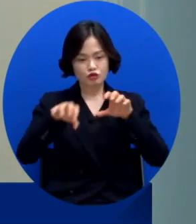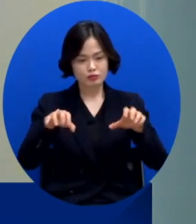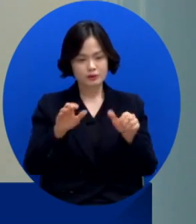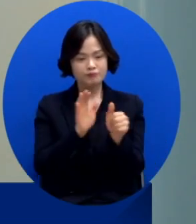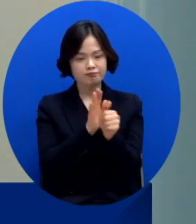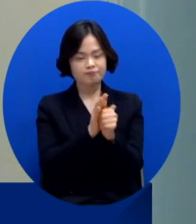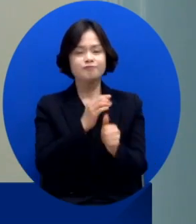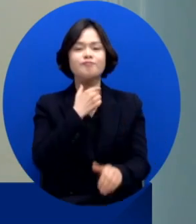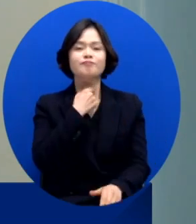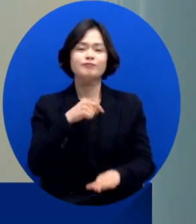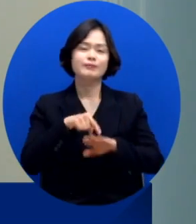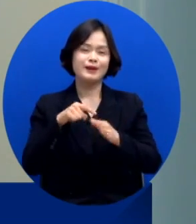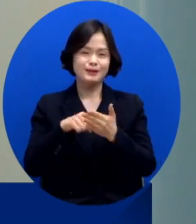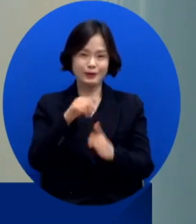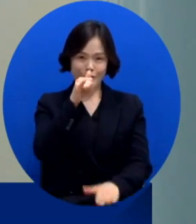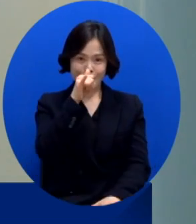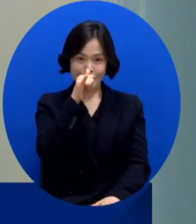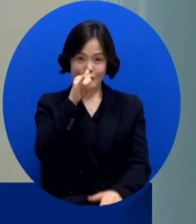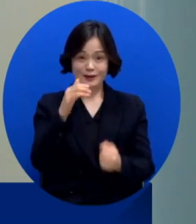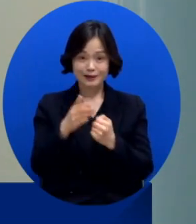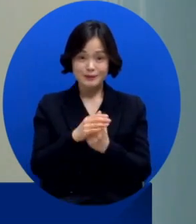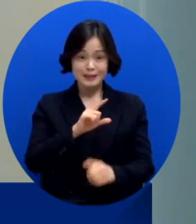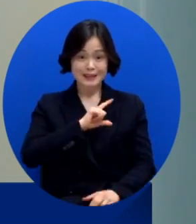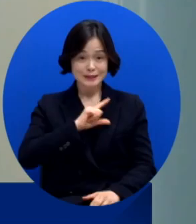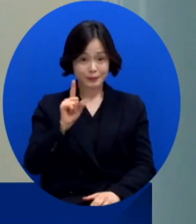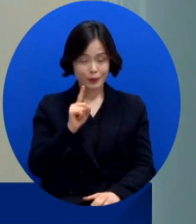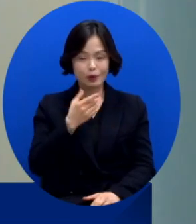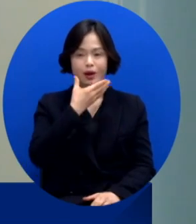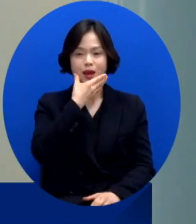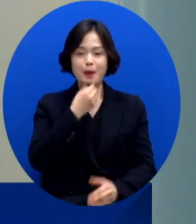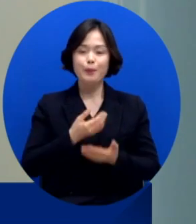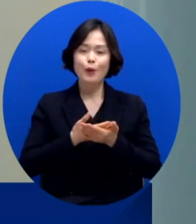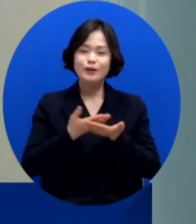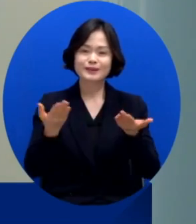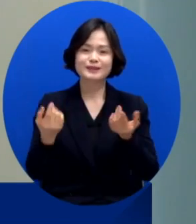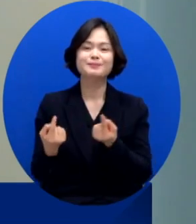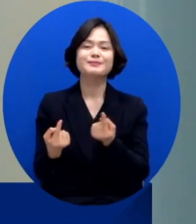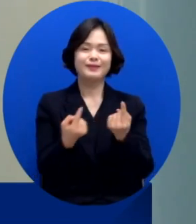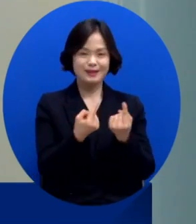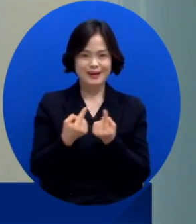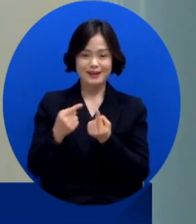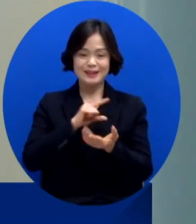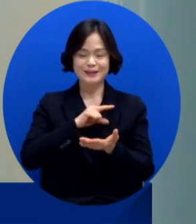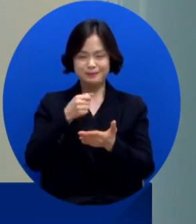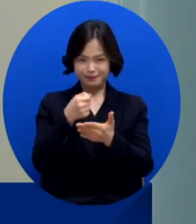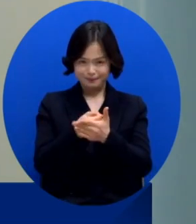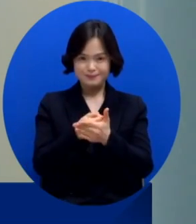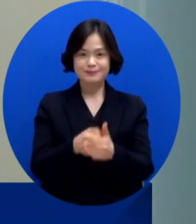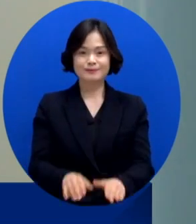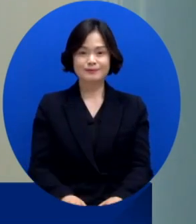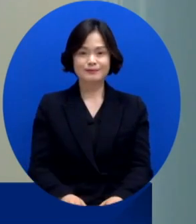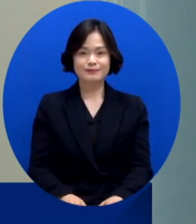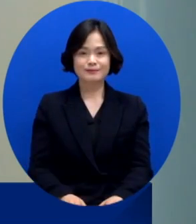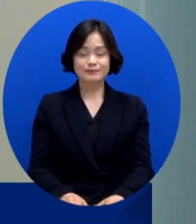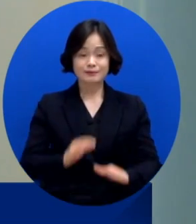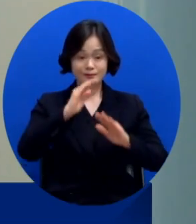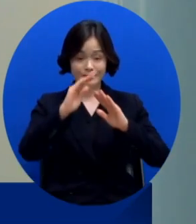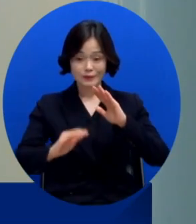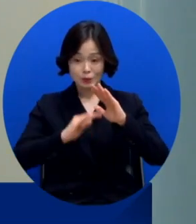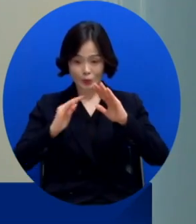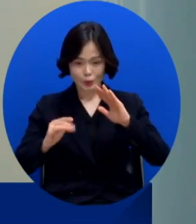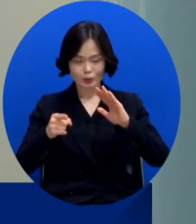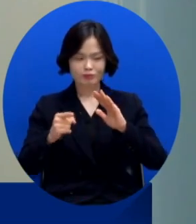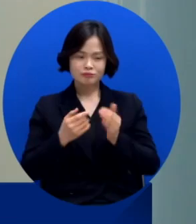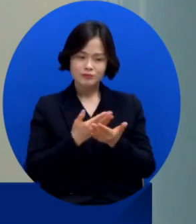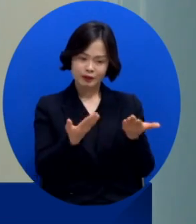가졌습니다. 그래서 이름을 행복을 드리자 그래서 행복 드림 케이크라고 이름을 정했고요. 성도들의 헌신이 참 많았고요.